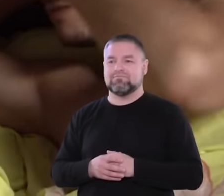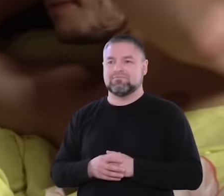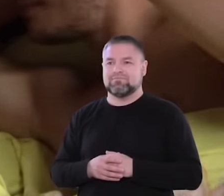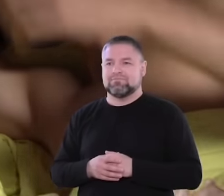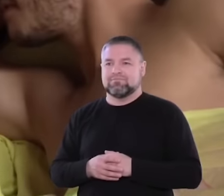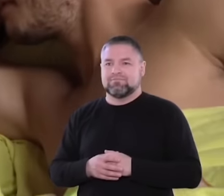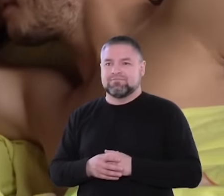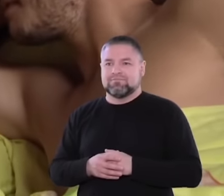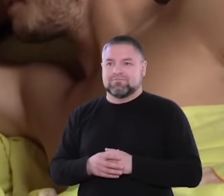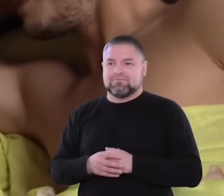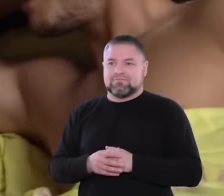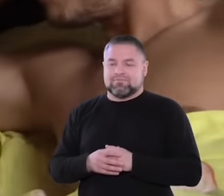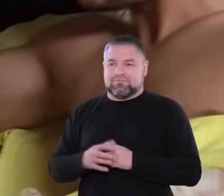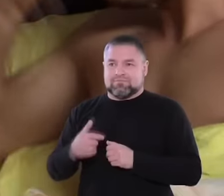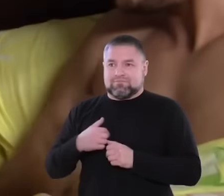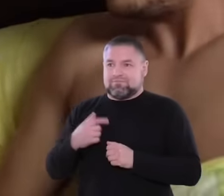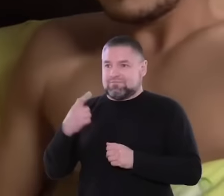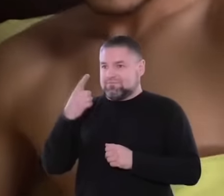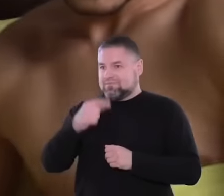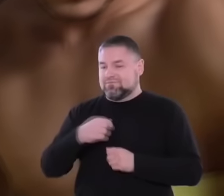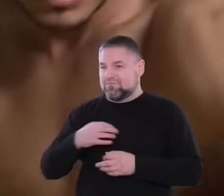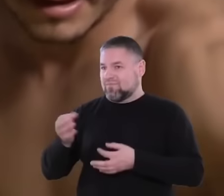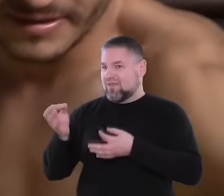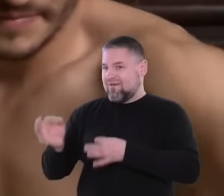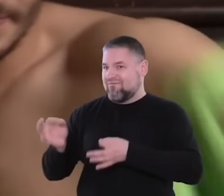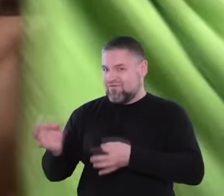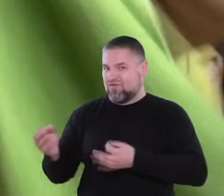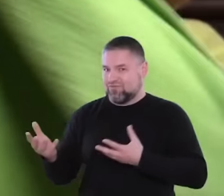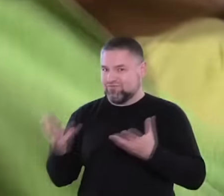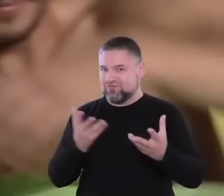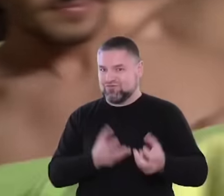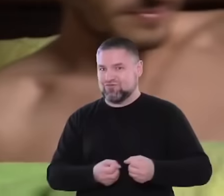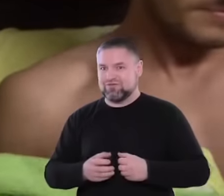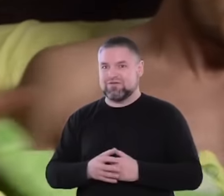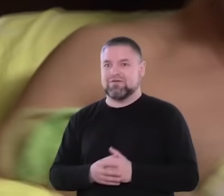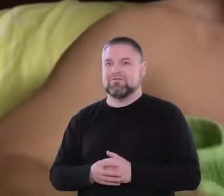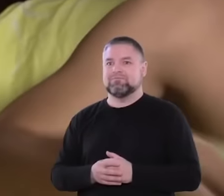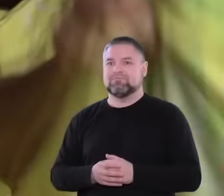Wiesz co, to ja może pójdę po wino. Okej.